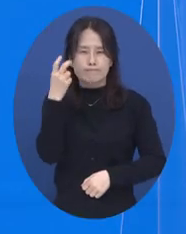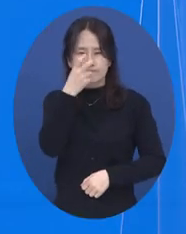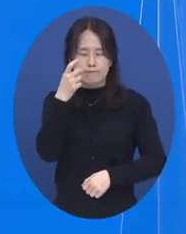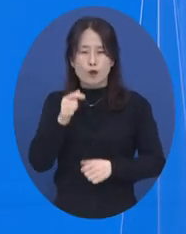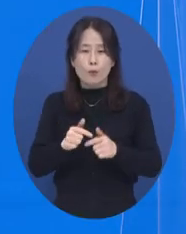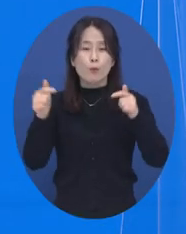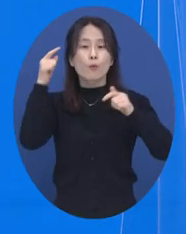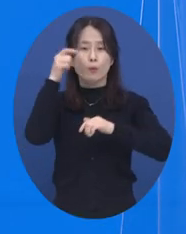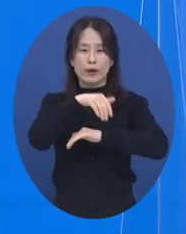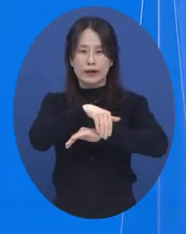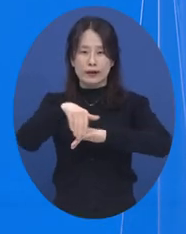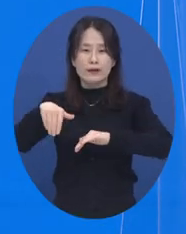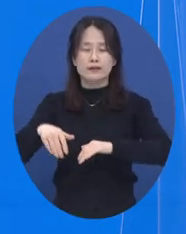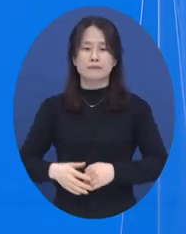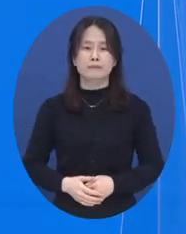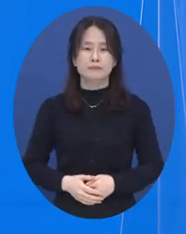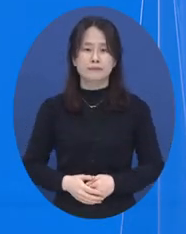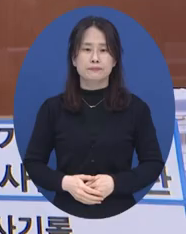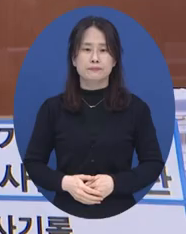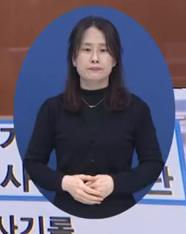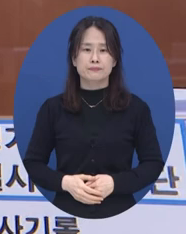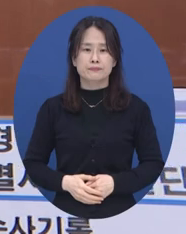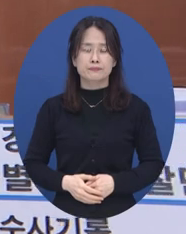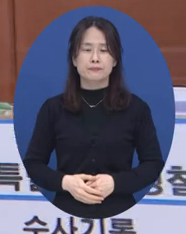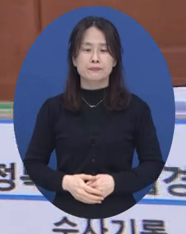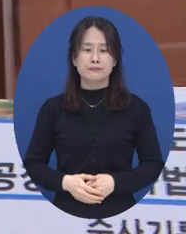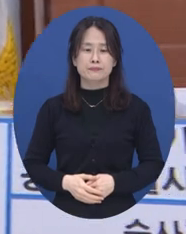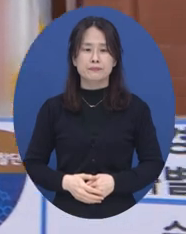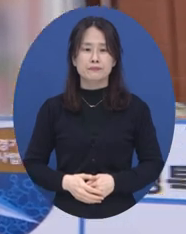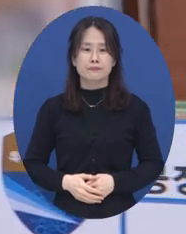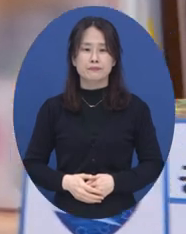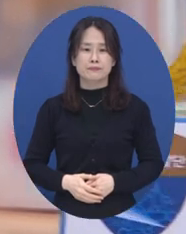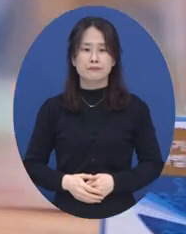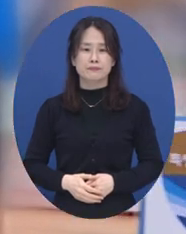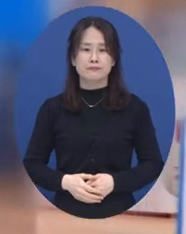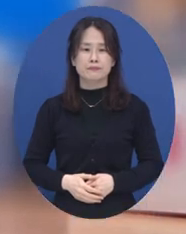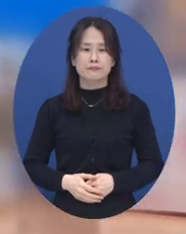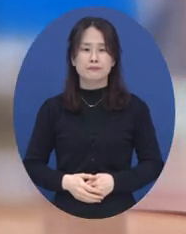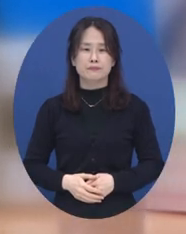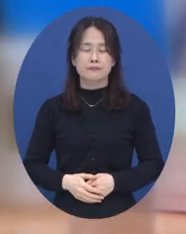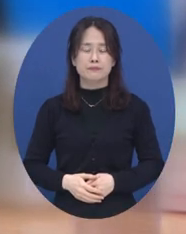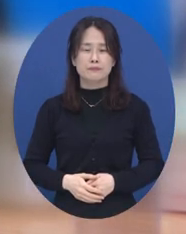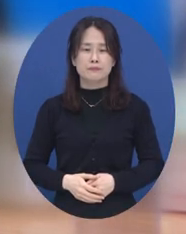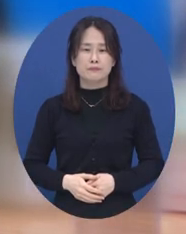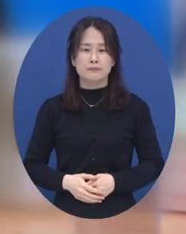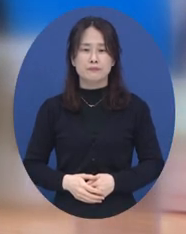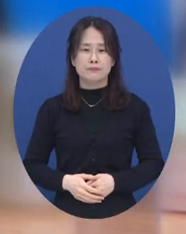엄중하게 수사를 확대해 나갈 방침입니다. 경기지TV 최지연입니다.